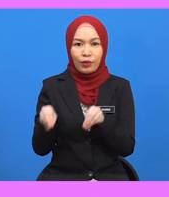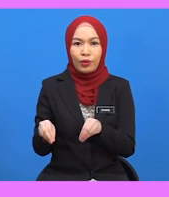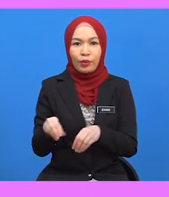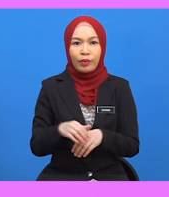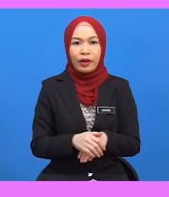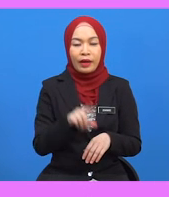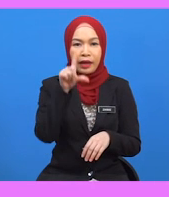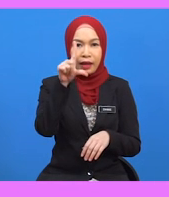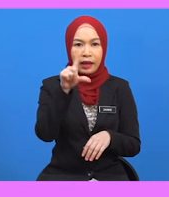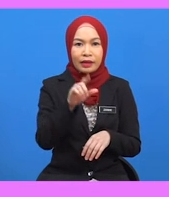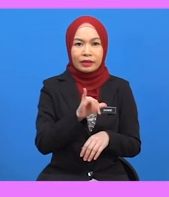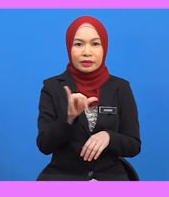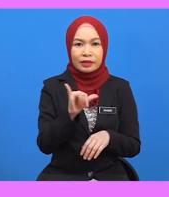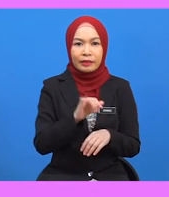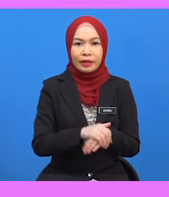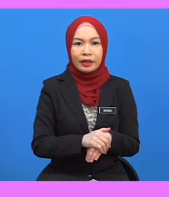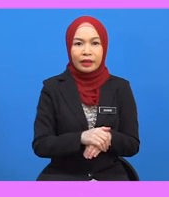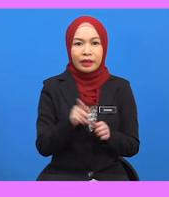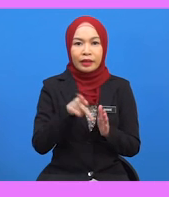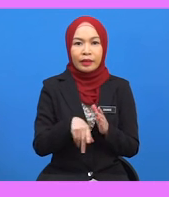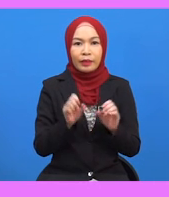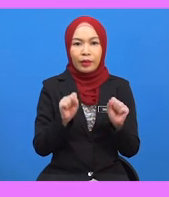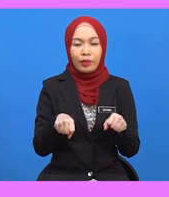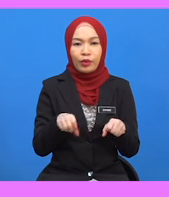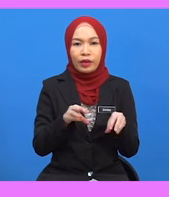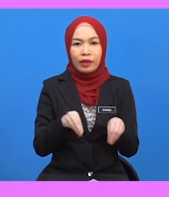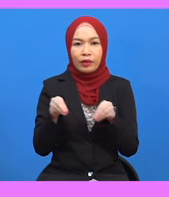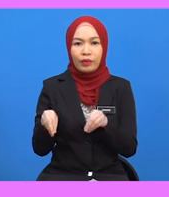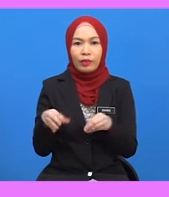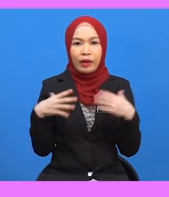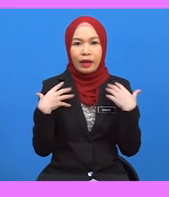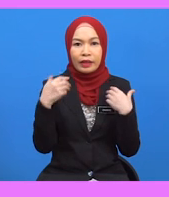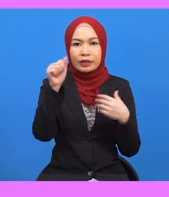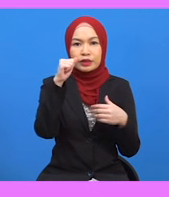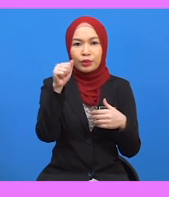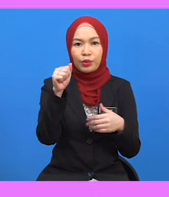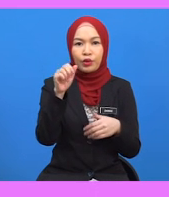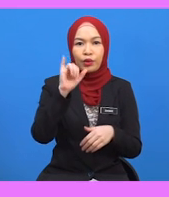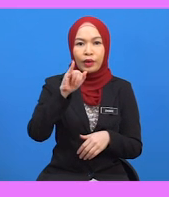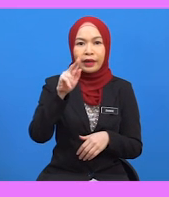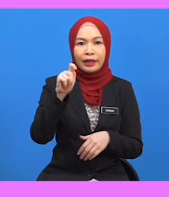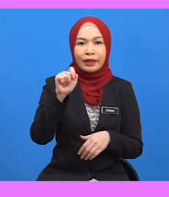N ialah pemboleh ubah yang mewakili 10 bilangan item dalam senarai L.